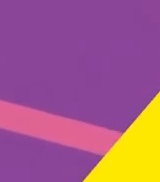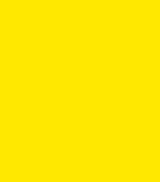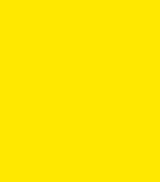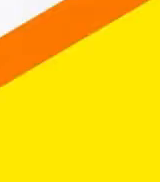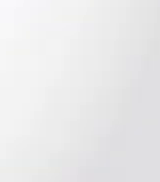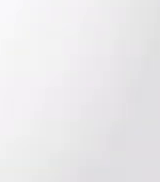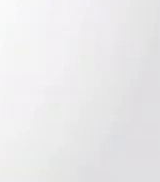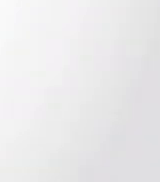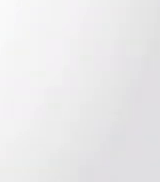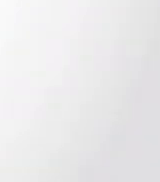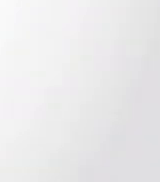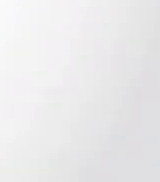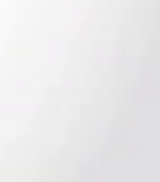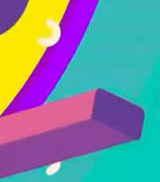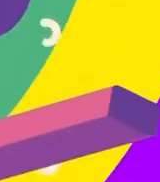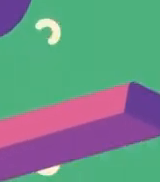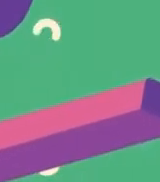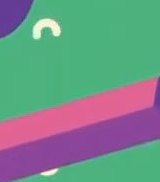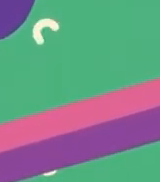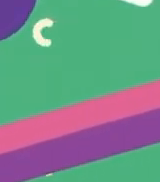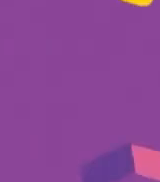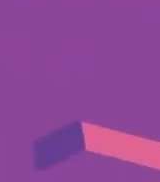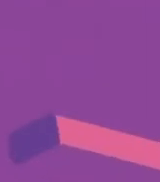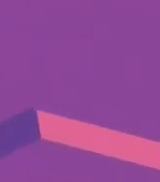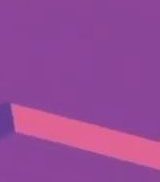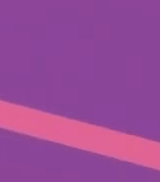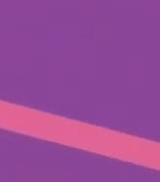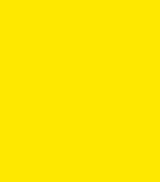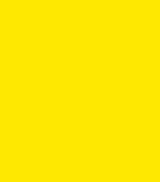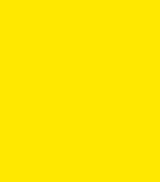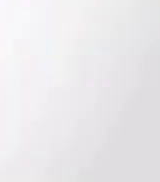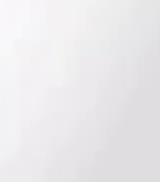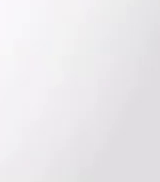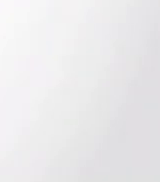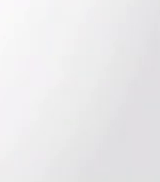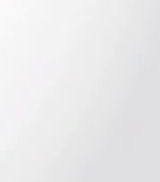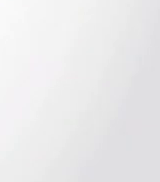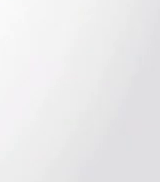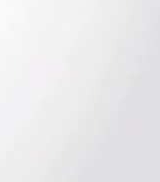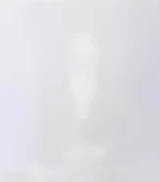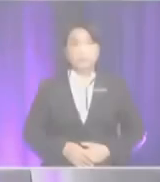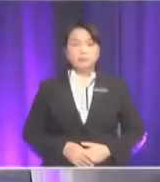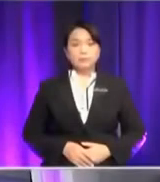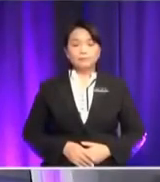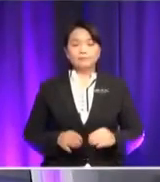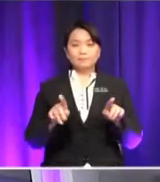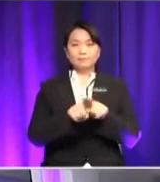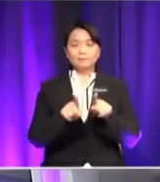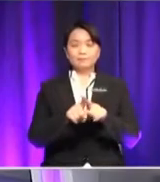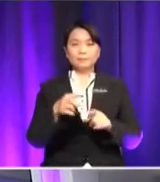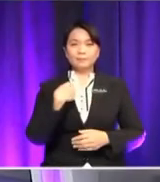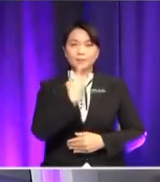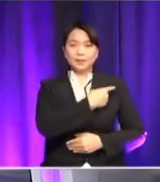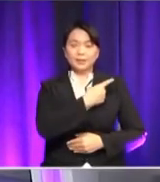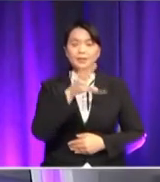Sidik TV key Hai dedek TV GPM bersama kami di